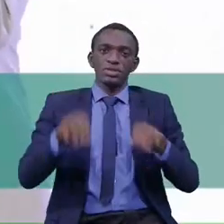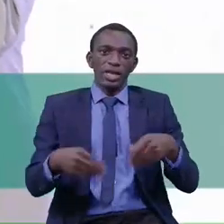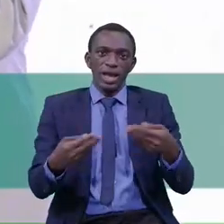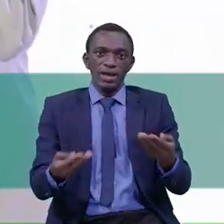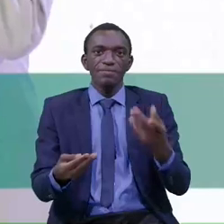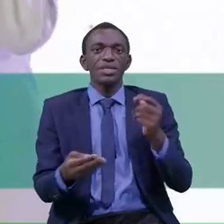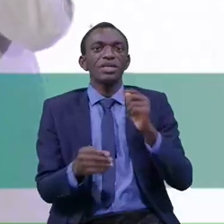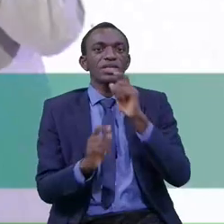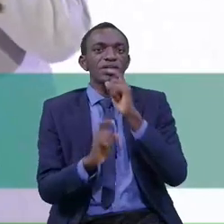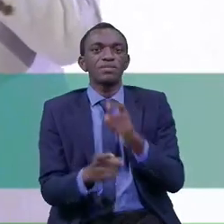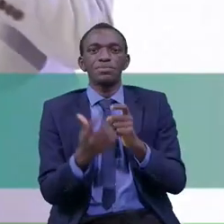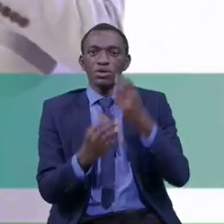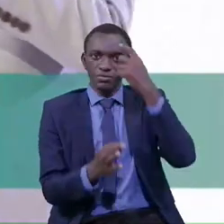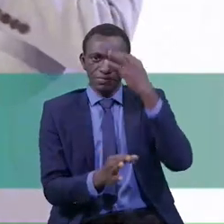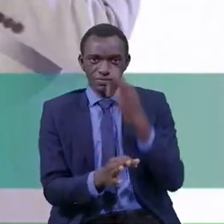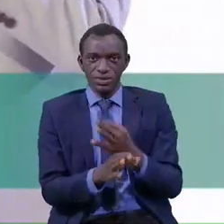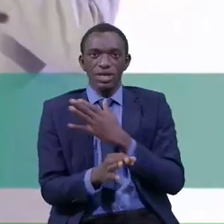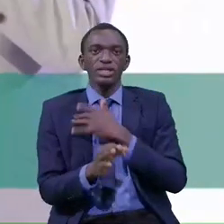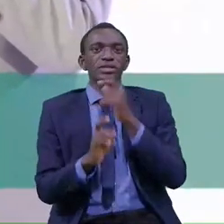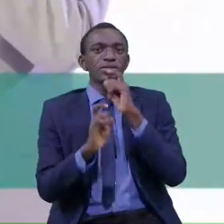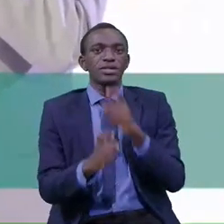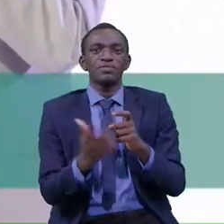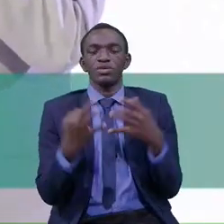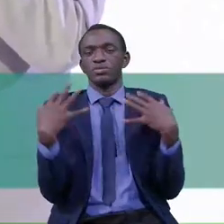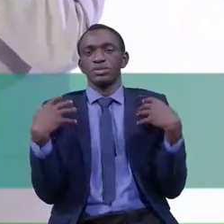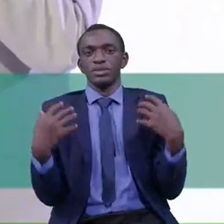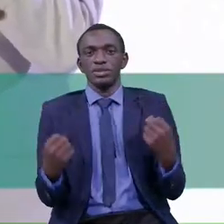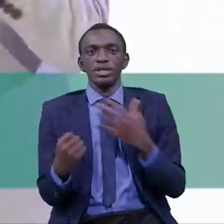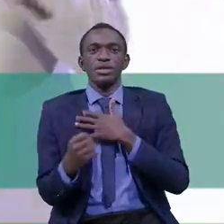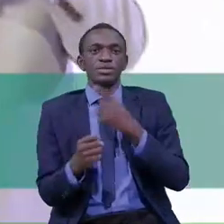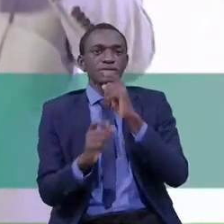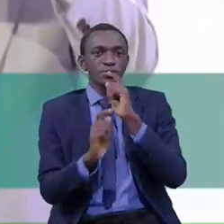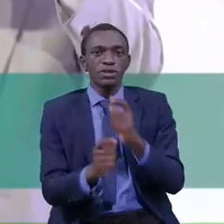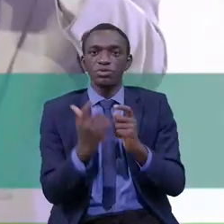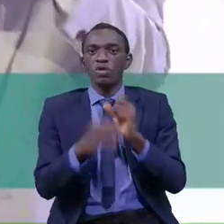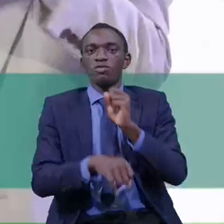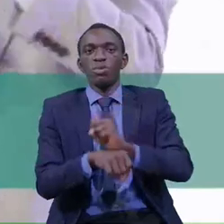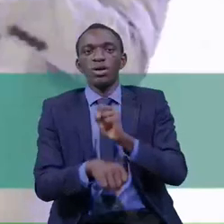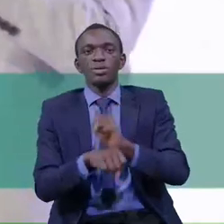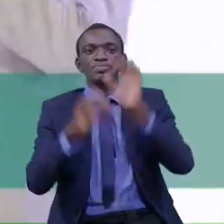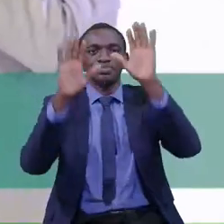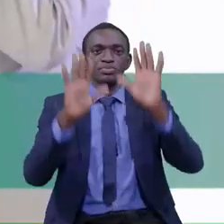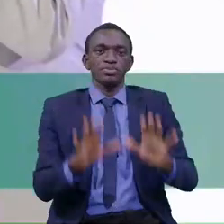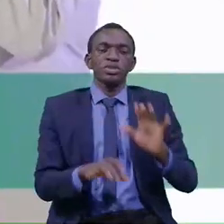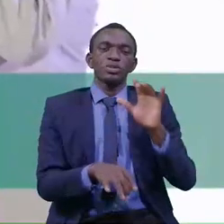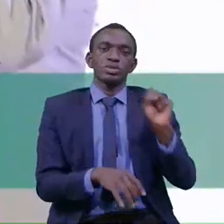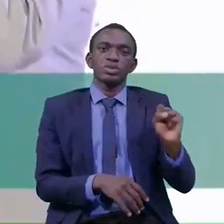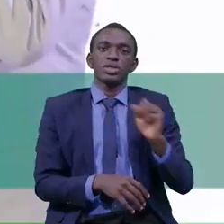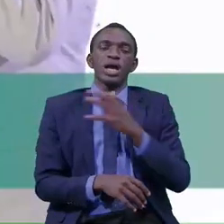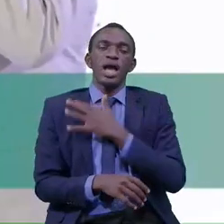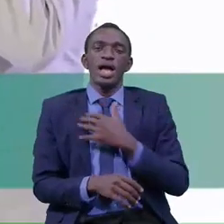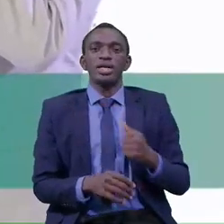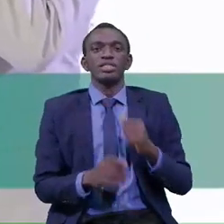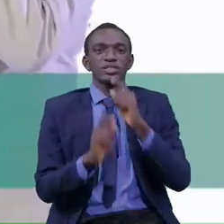foi et le don de guérison, le don d'opération des miracles, le don